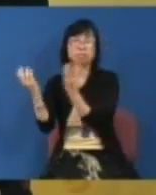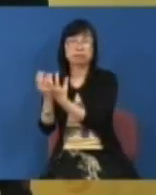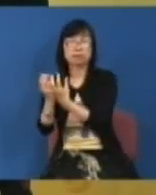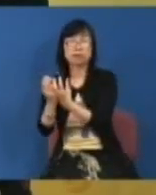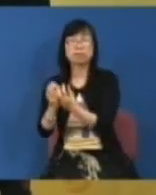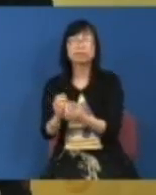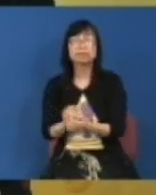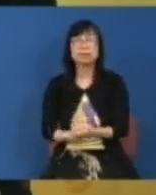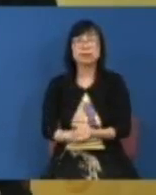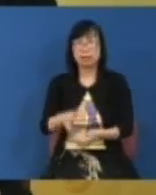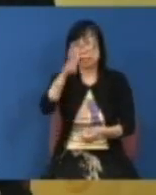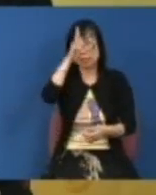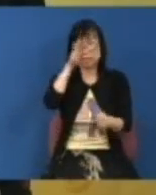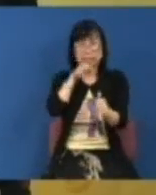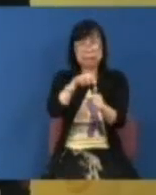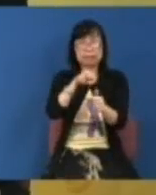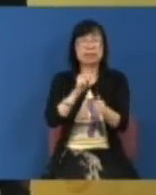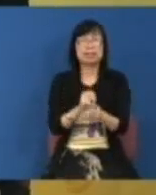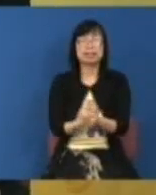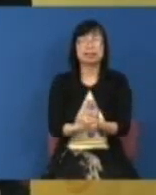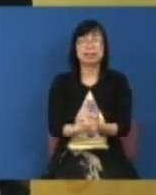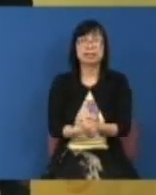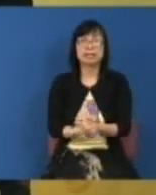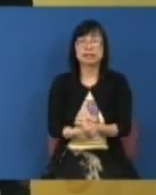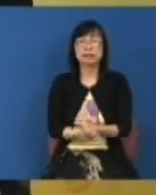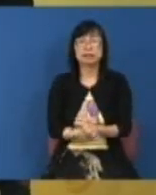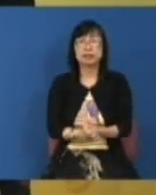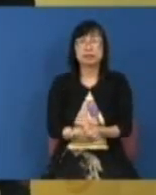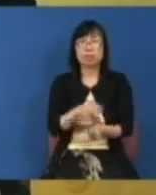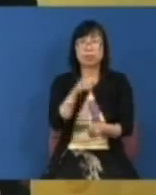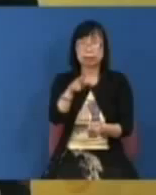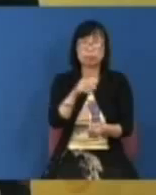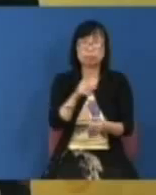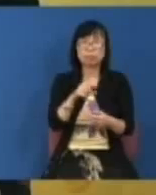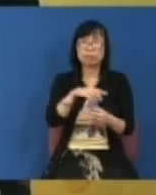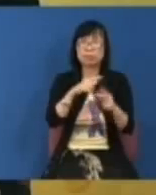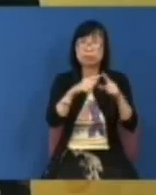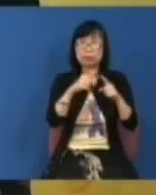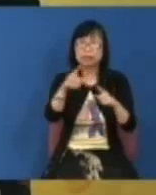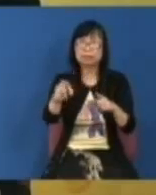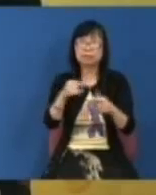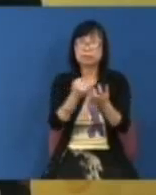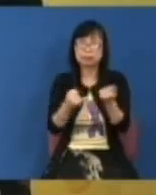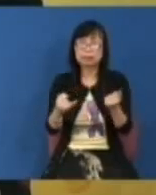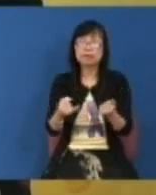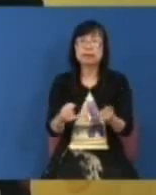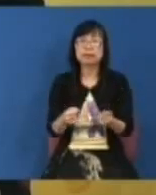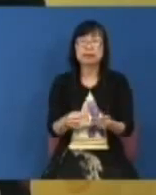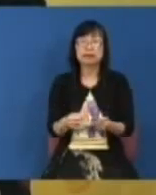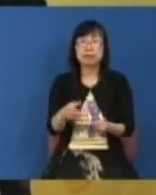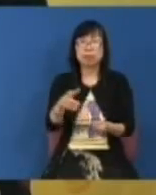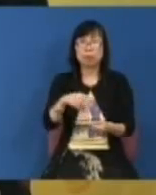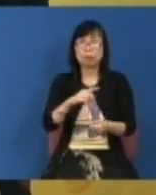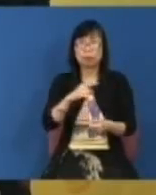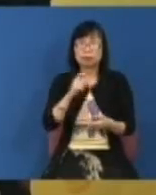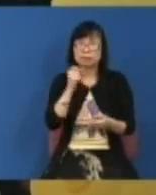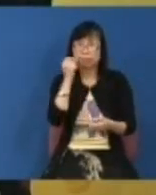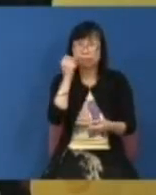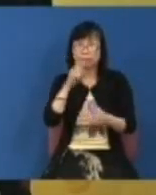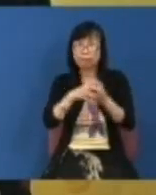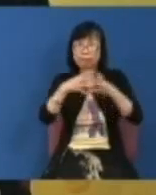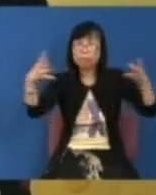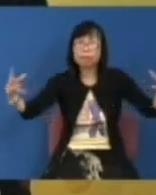喺政治立場啦，或者甚至係一啲同民生有關的政策，其實冇一個好明顯嘅一個好大嘅